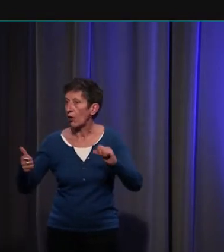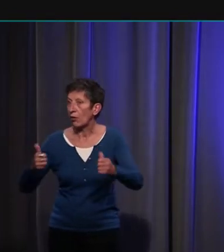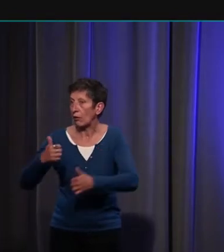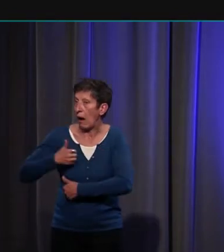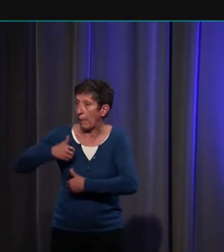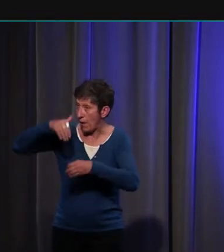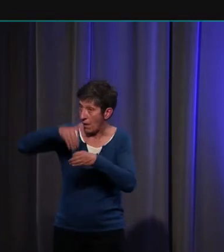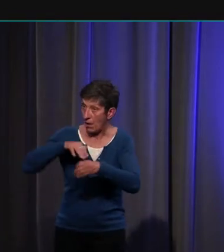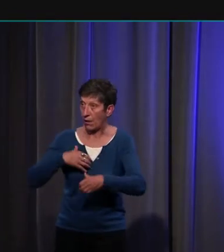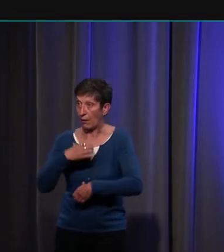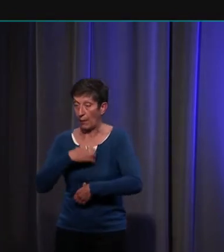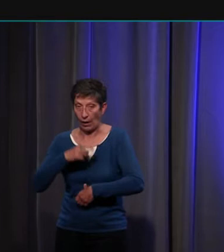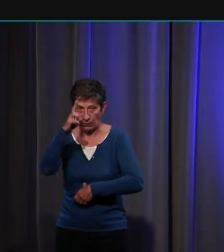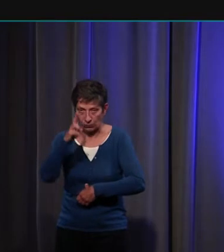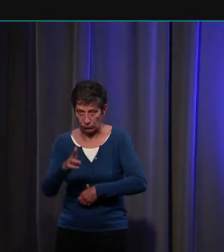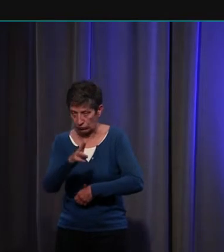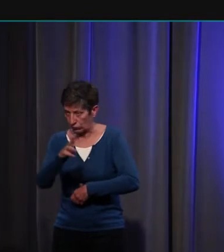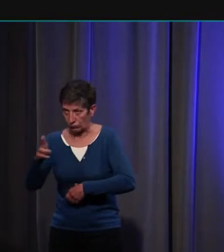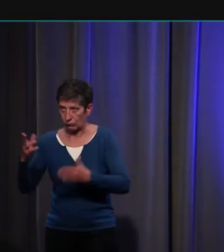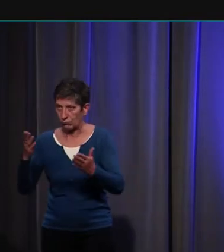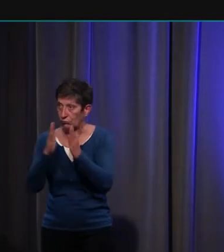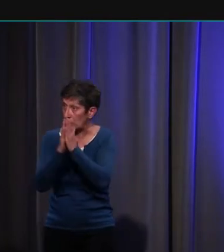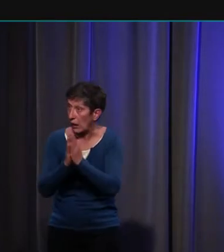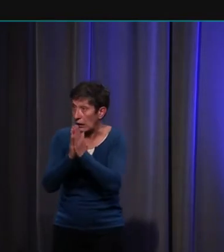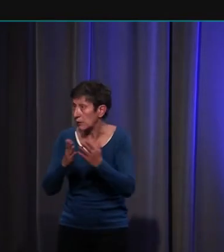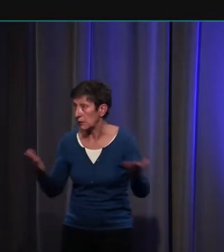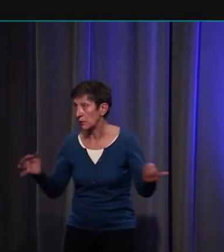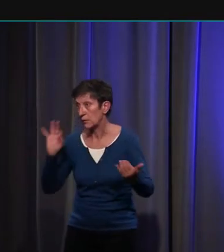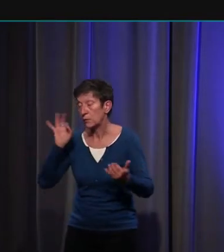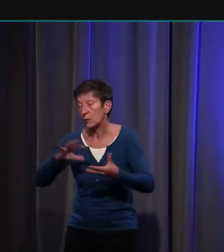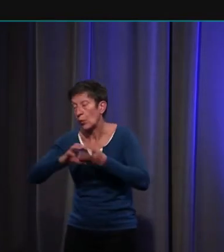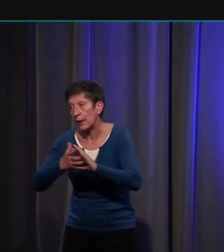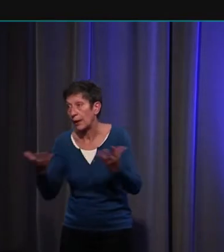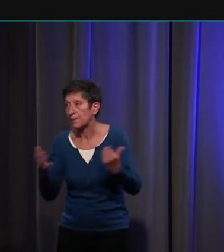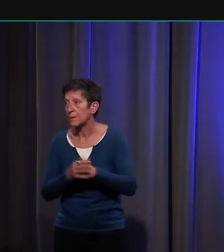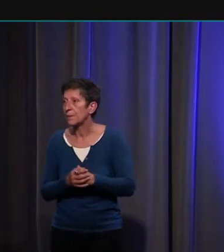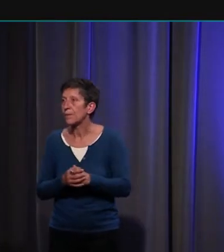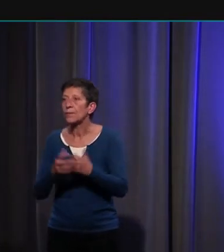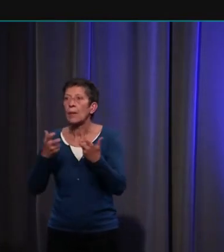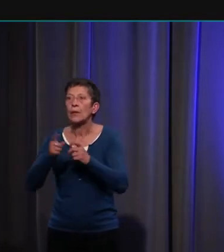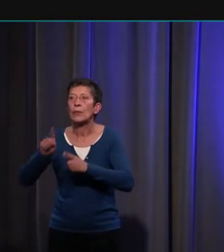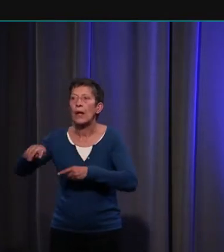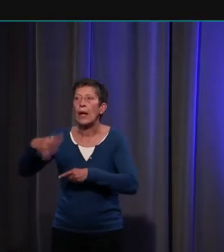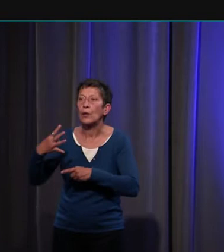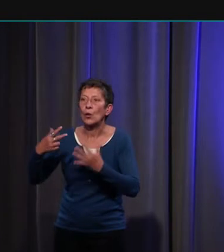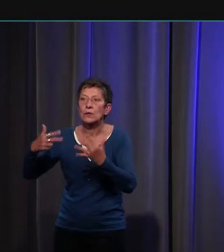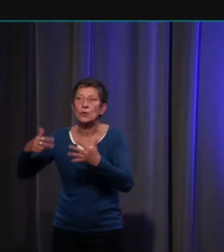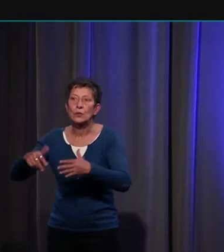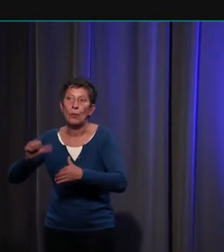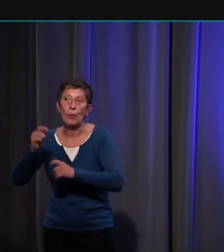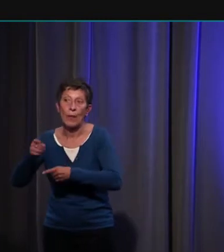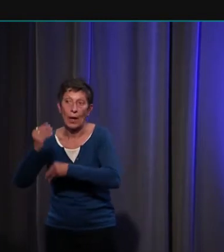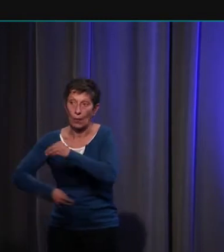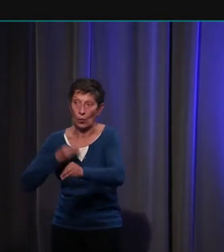qui bénissent l'église c'est très compliqué si vous prenez 14 18 qui est beaucoup plus proche de nous